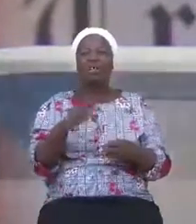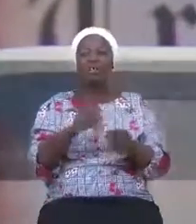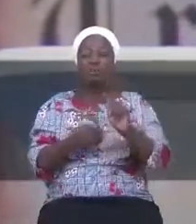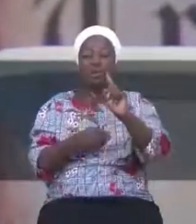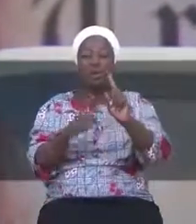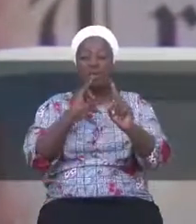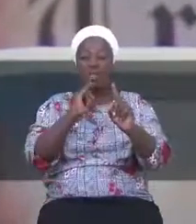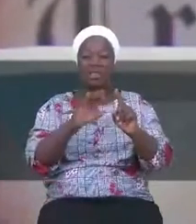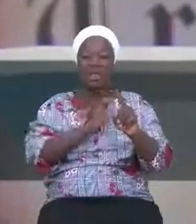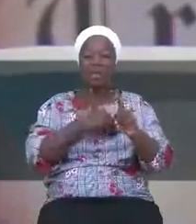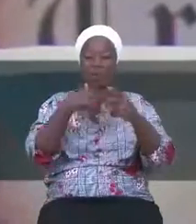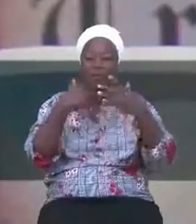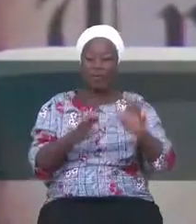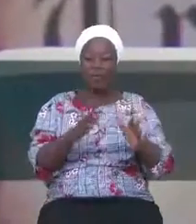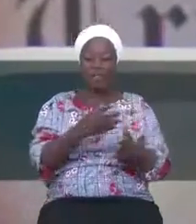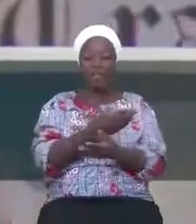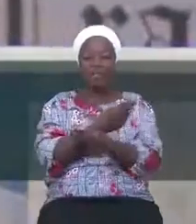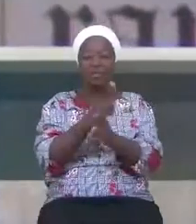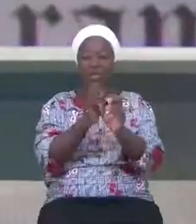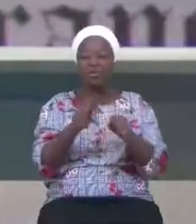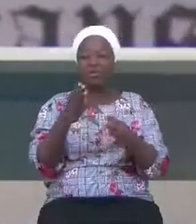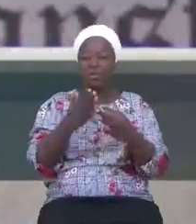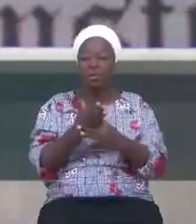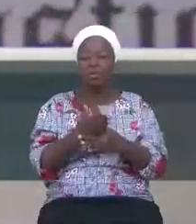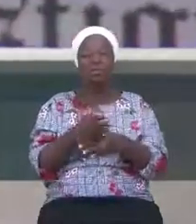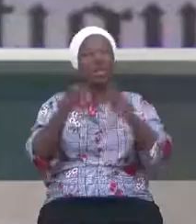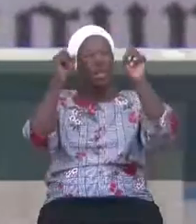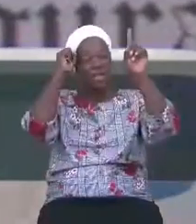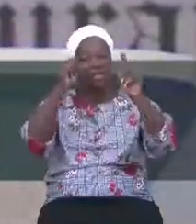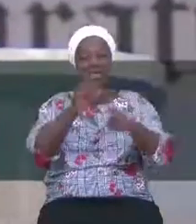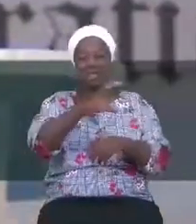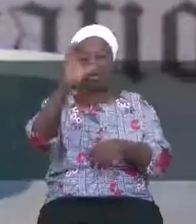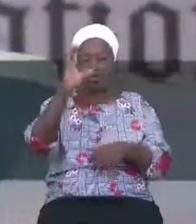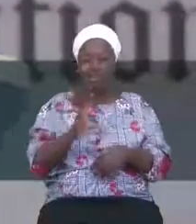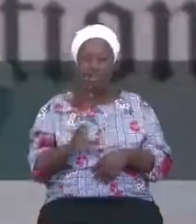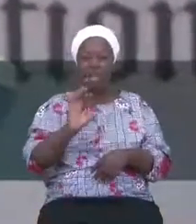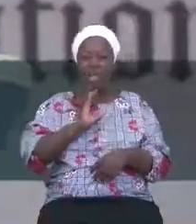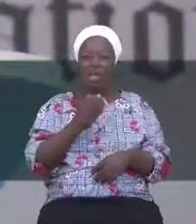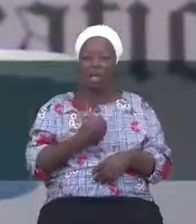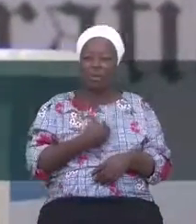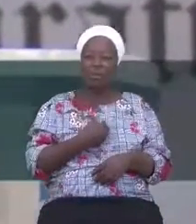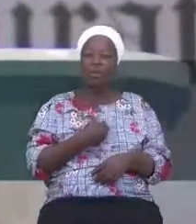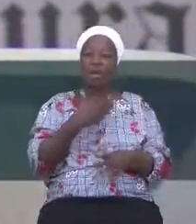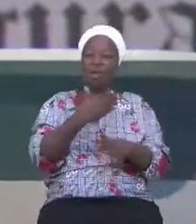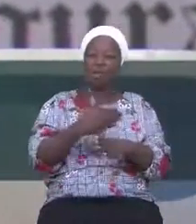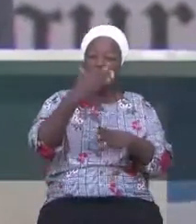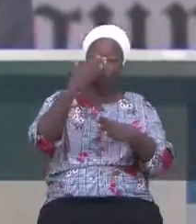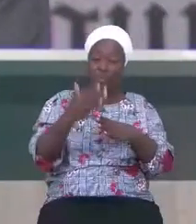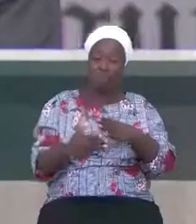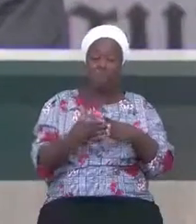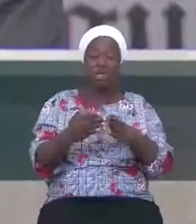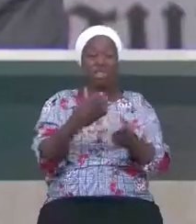Premier élément, notre rédemption accomplie par sa croix. Notre rédemption accomplie par